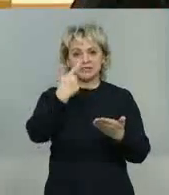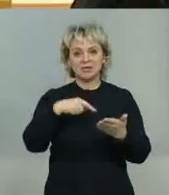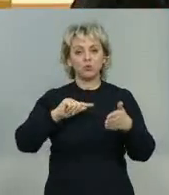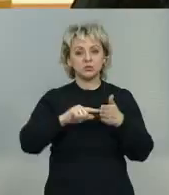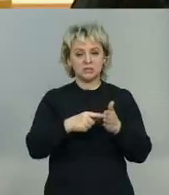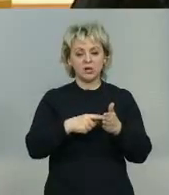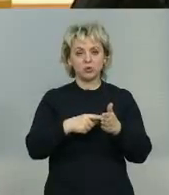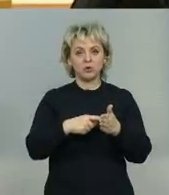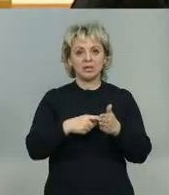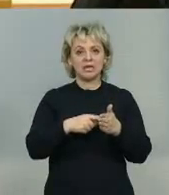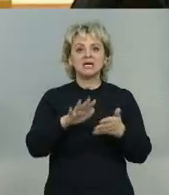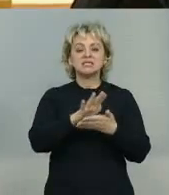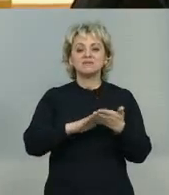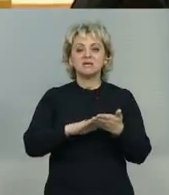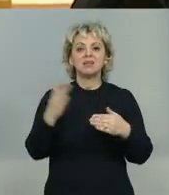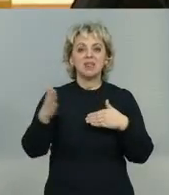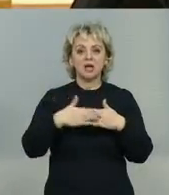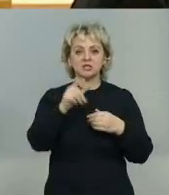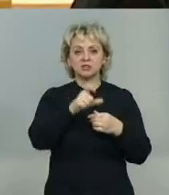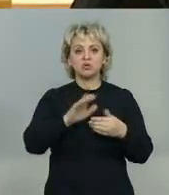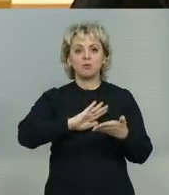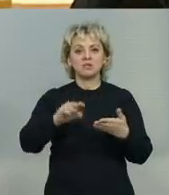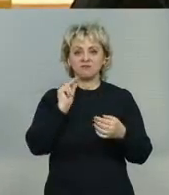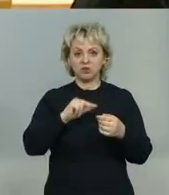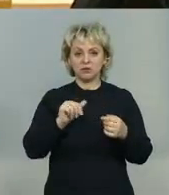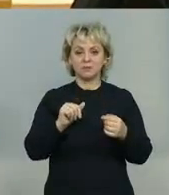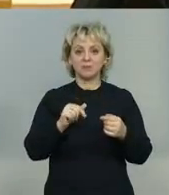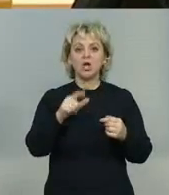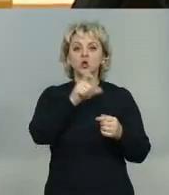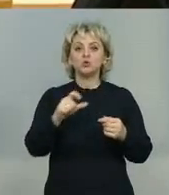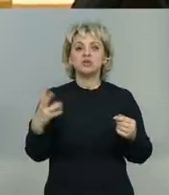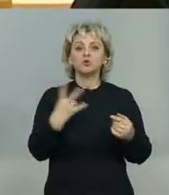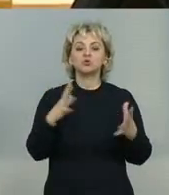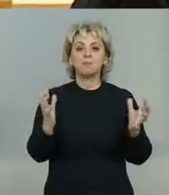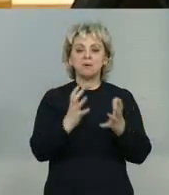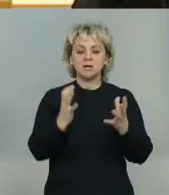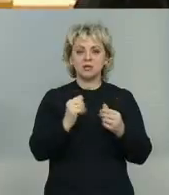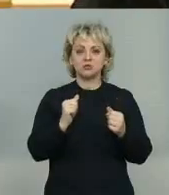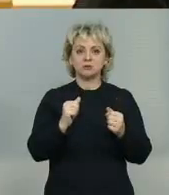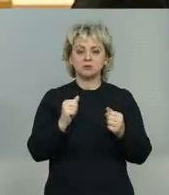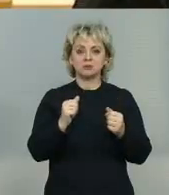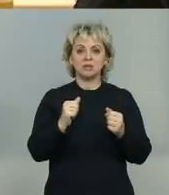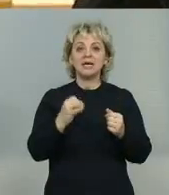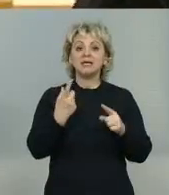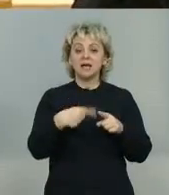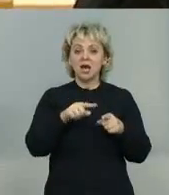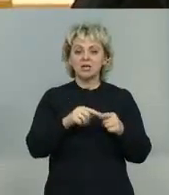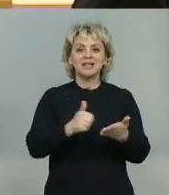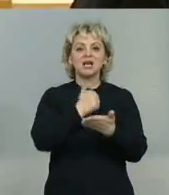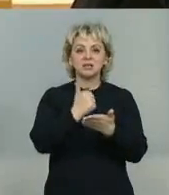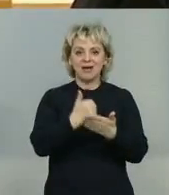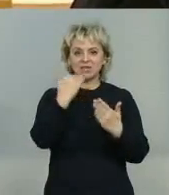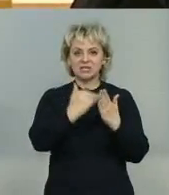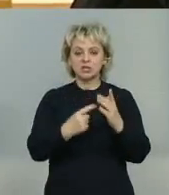целью, извините, наказывать людей безосновательно. Людей надо беречь. И это